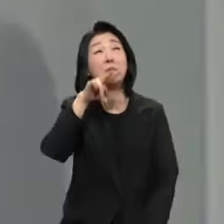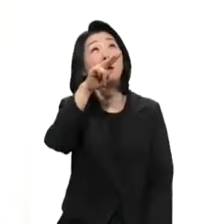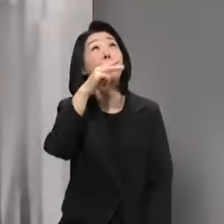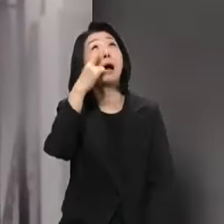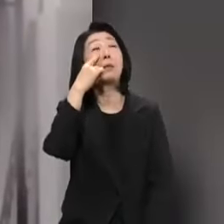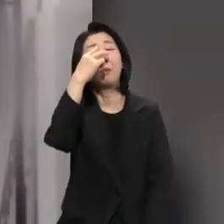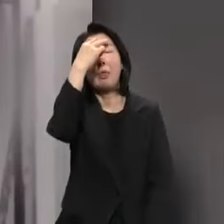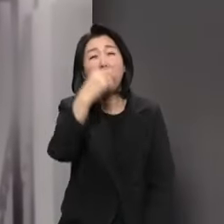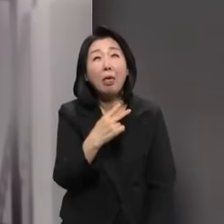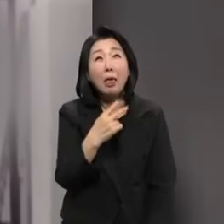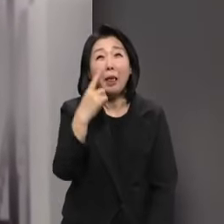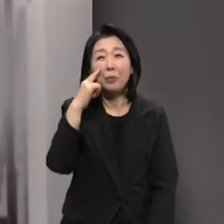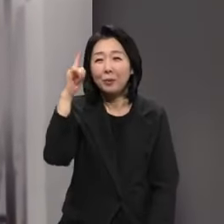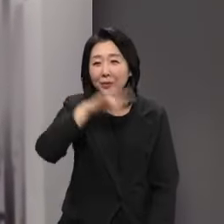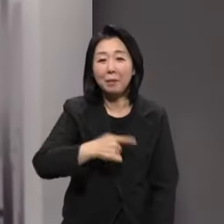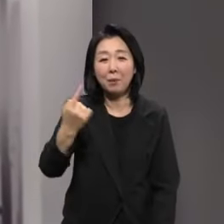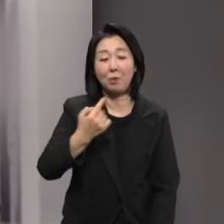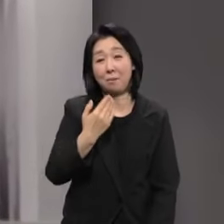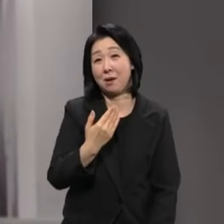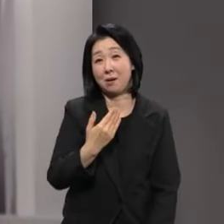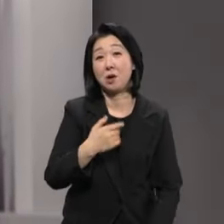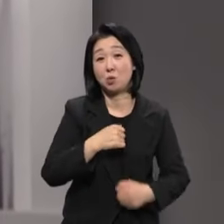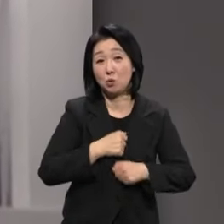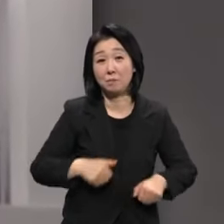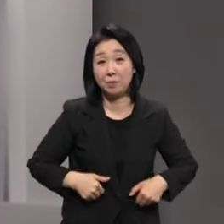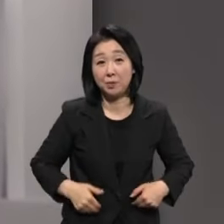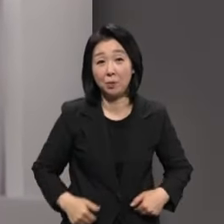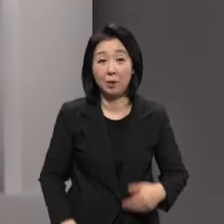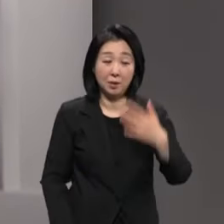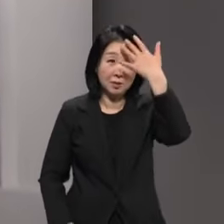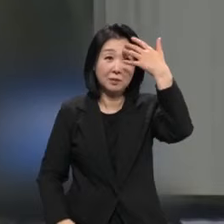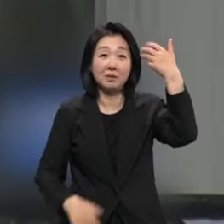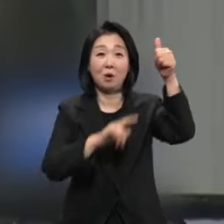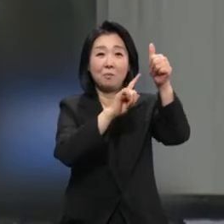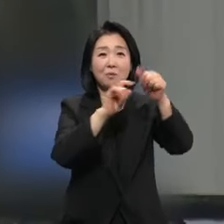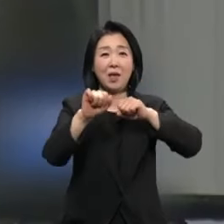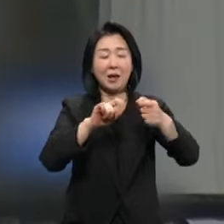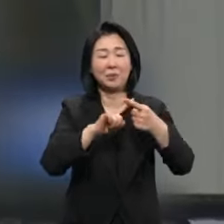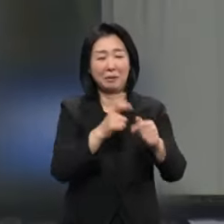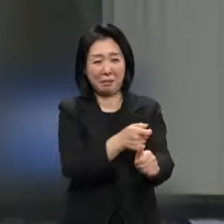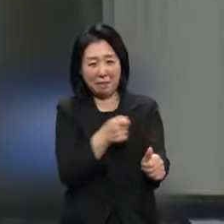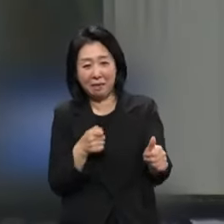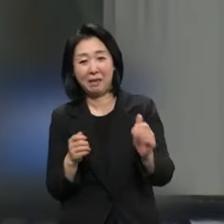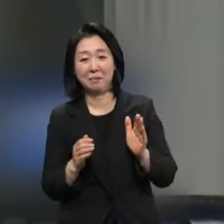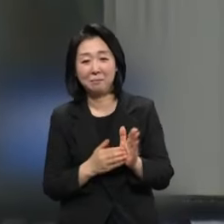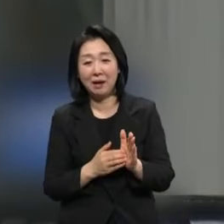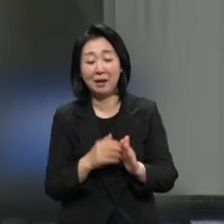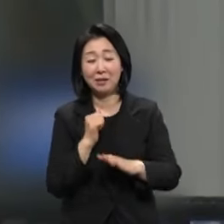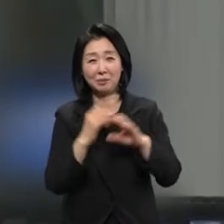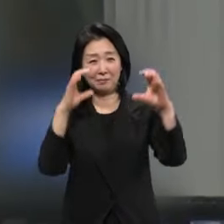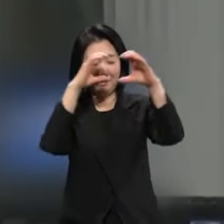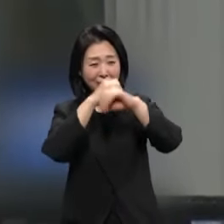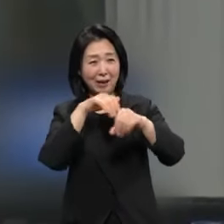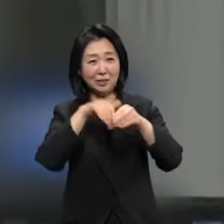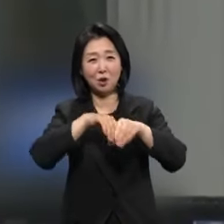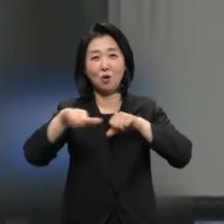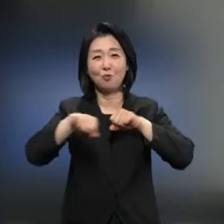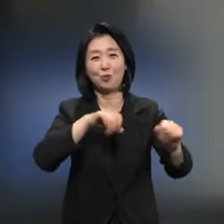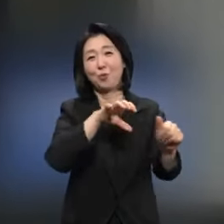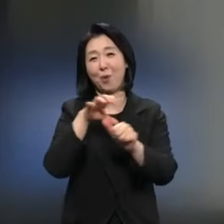실명되거나 시력이 나빠질 수 있다 이렇게 권고했는데 과거 트럼프 전 대통령의 행동을 끄집어내면서 개기일식을